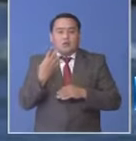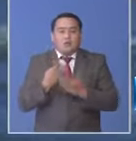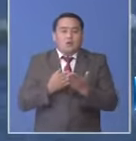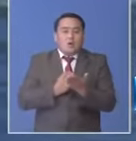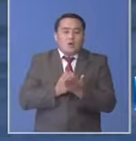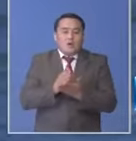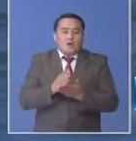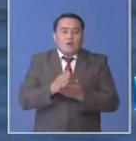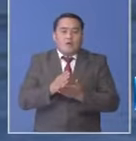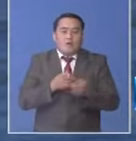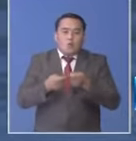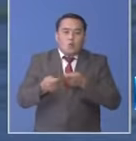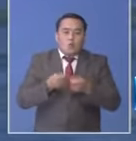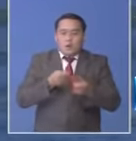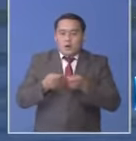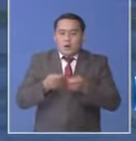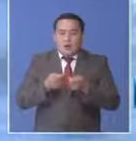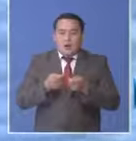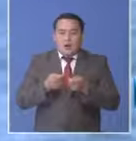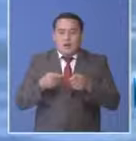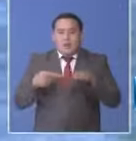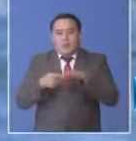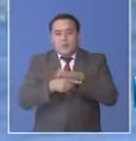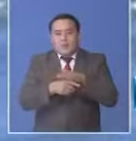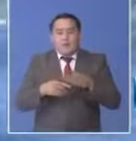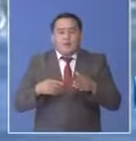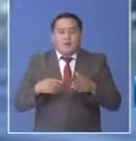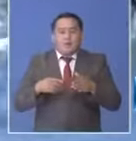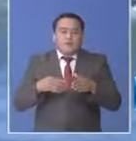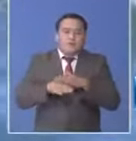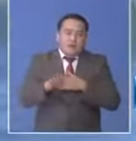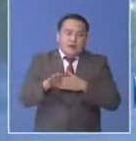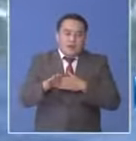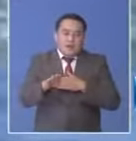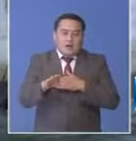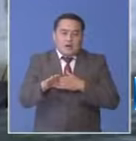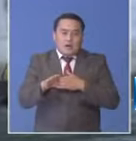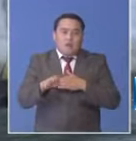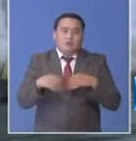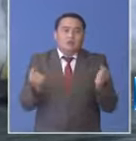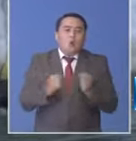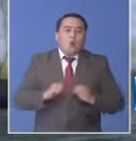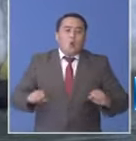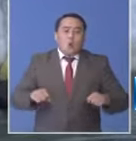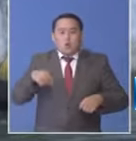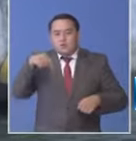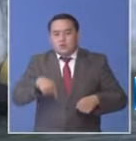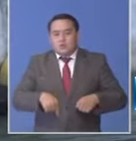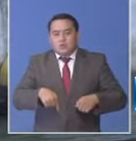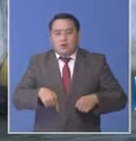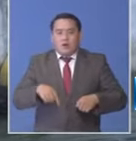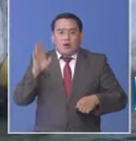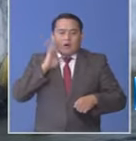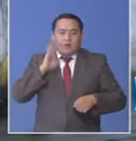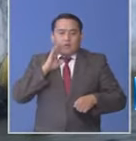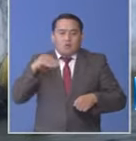Входу в бассейн, управление машиной-амфибией при переплывании водоема и выход. При этом учитывается скорость течения, глубина, крутизна входа